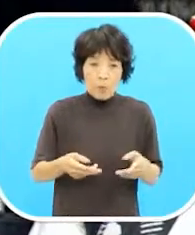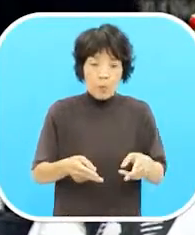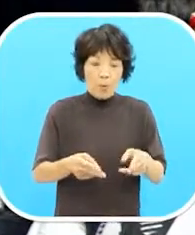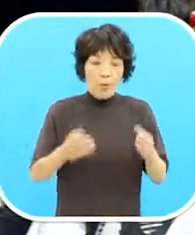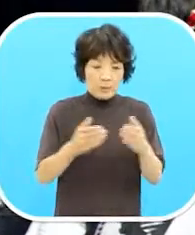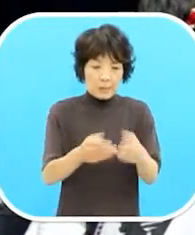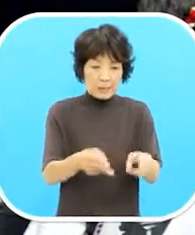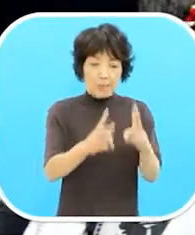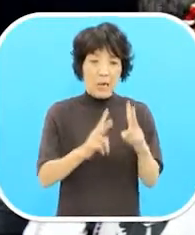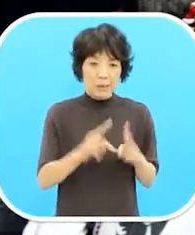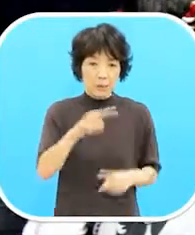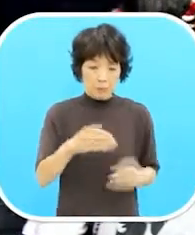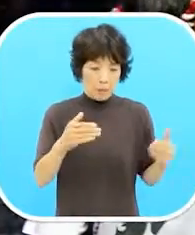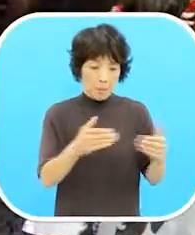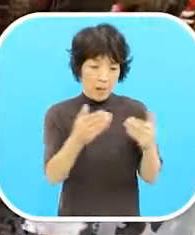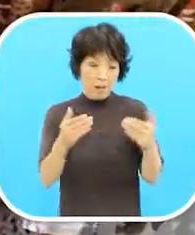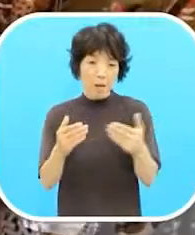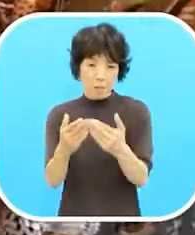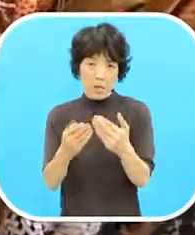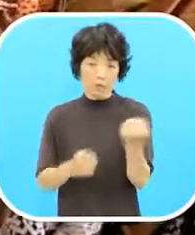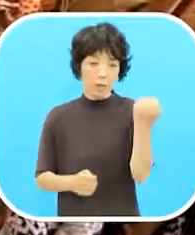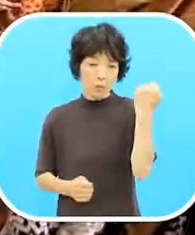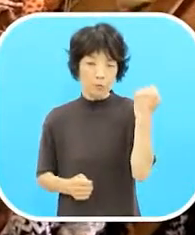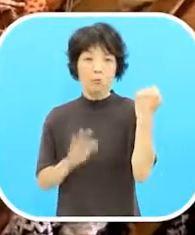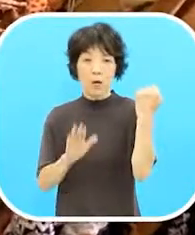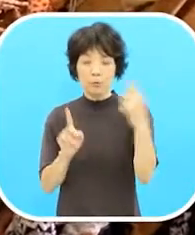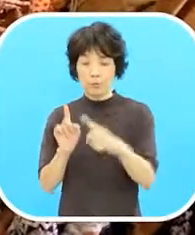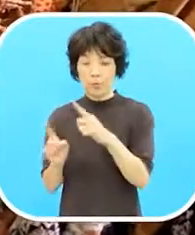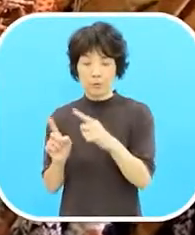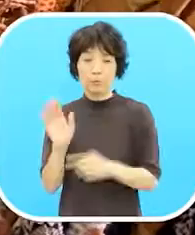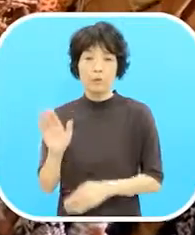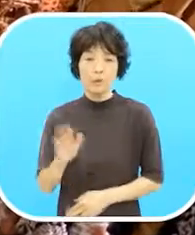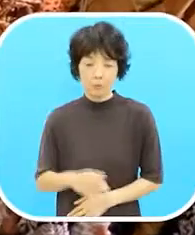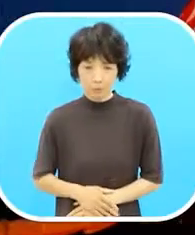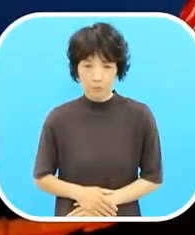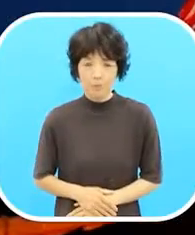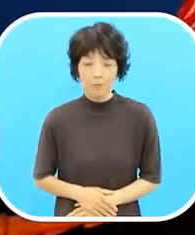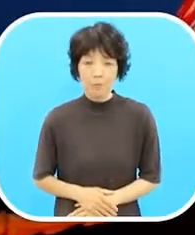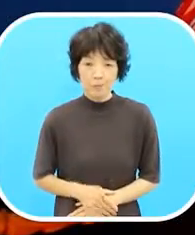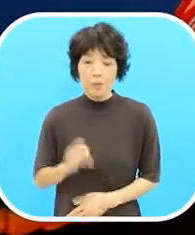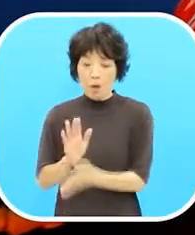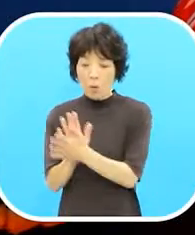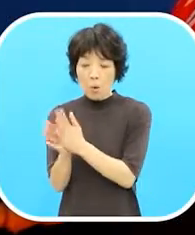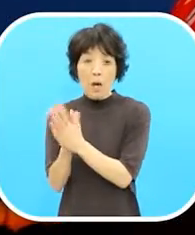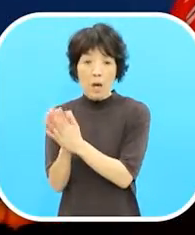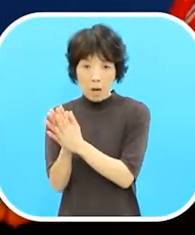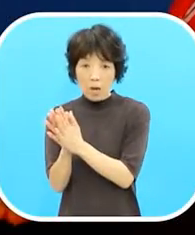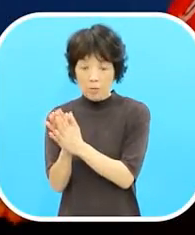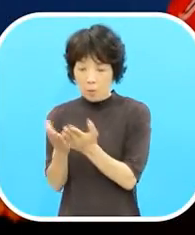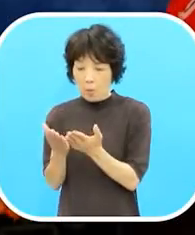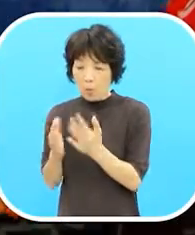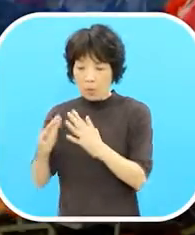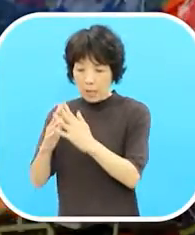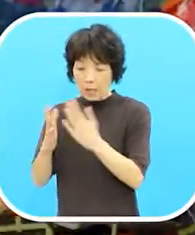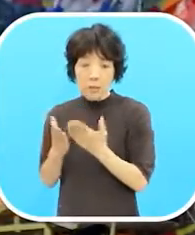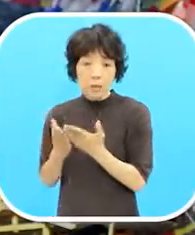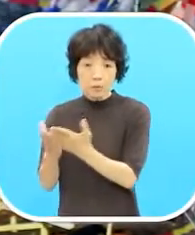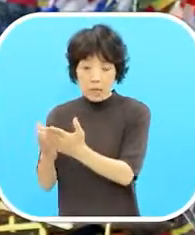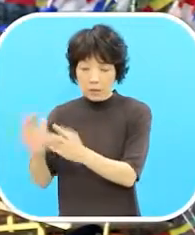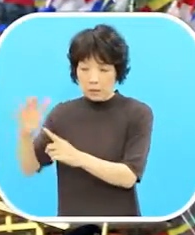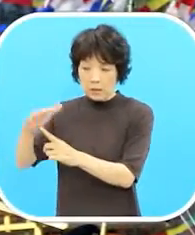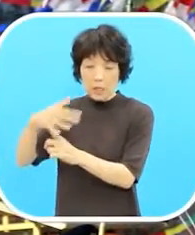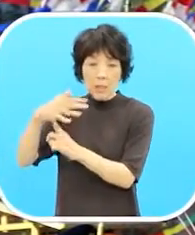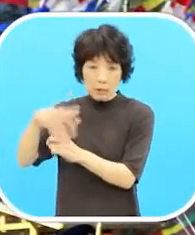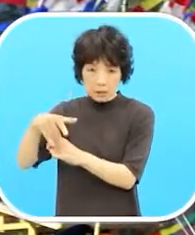が蛇の先の橋の上でぶつけ合う迫力あるお祭りです。藁の屋形船に柳を添え